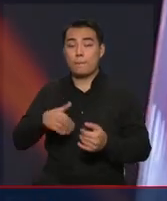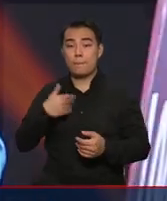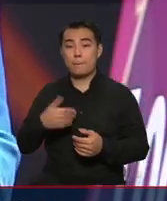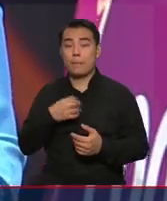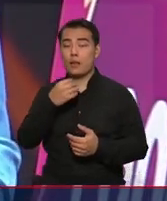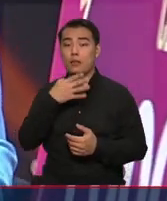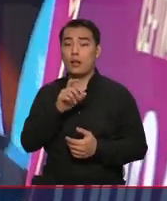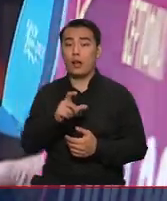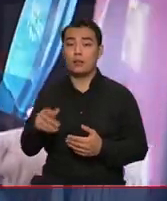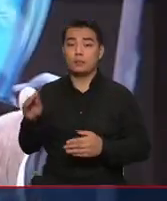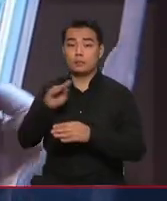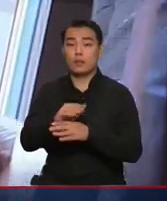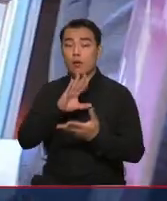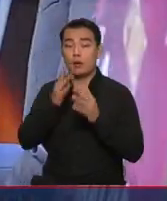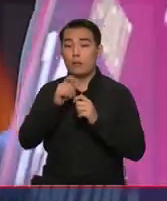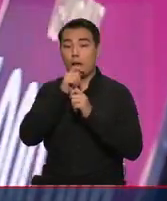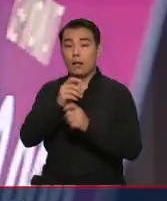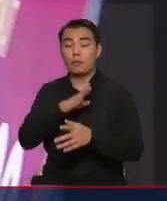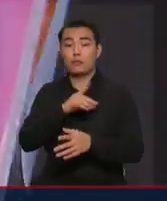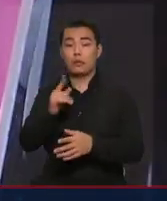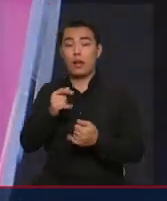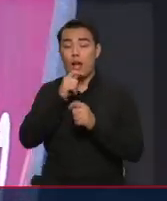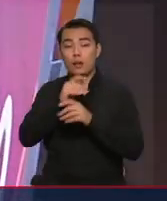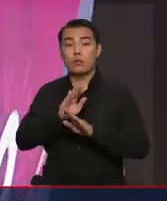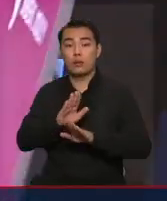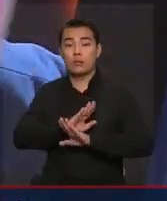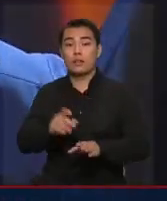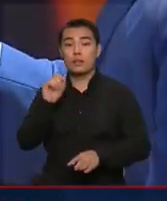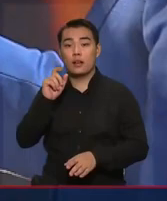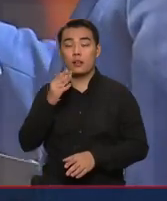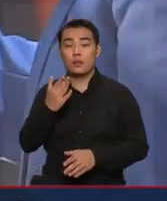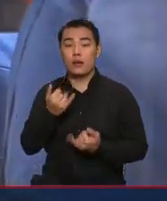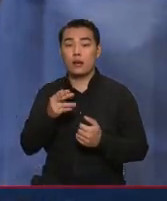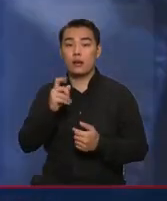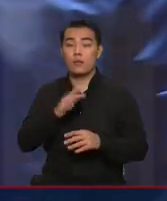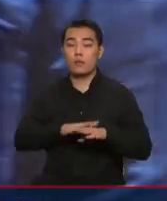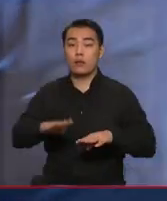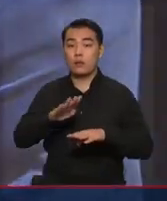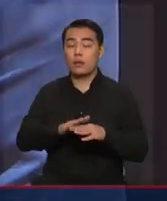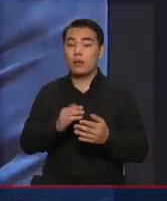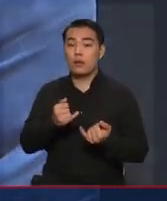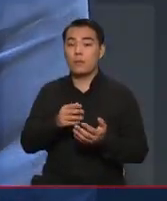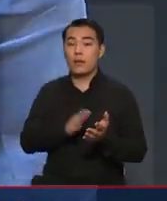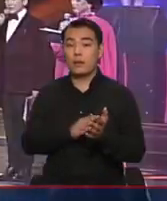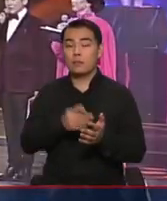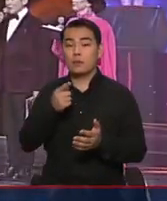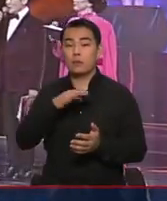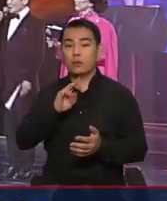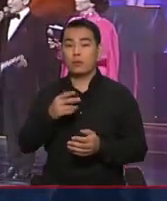жақсы адамдар қатарына қосып марапаттады. Тек марапаттап қоймай, Алтын Қыран Фаундейшн қорымен бірге 1 миллион теңгелік сыйақы берді.